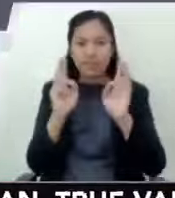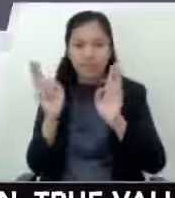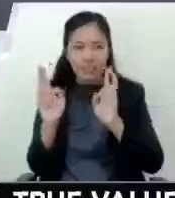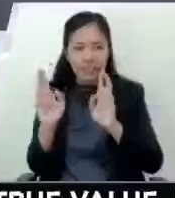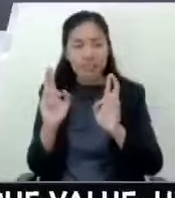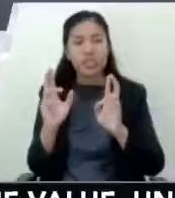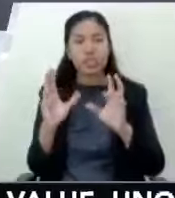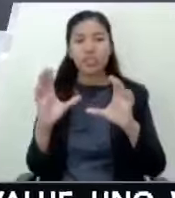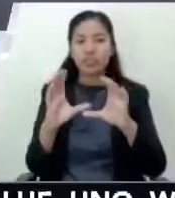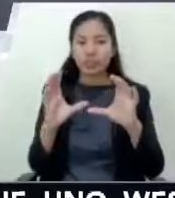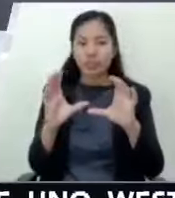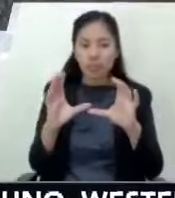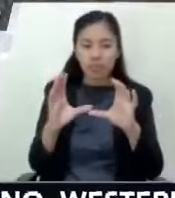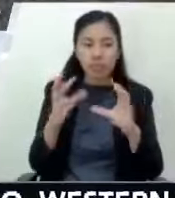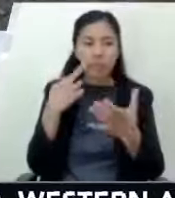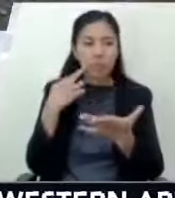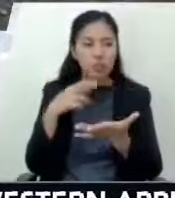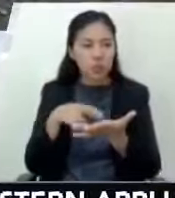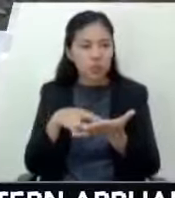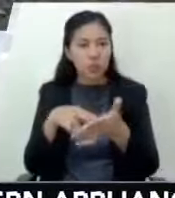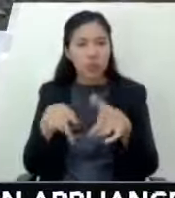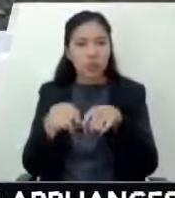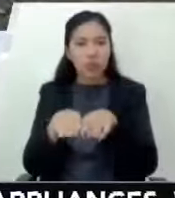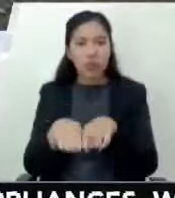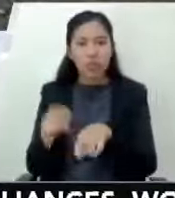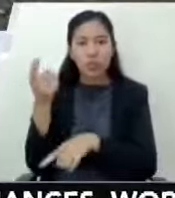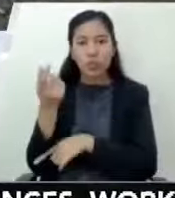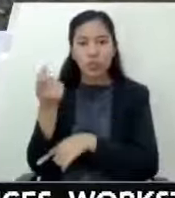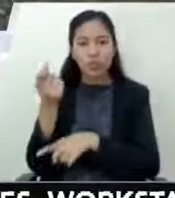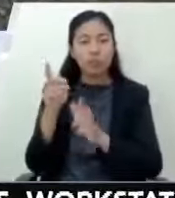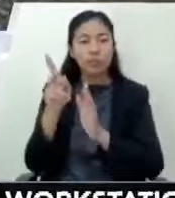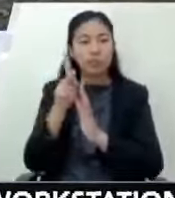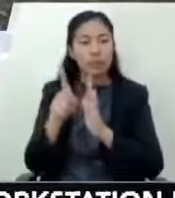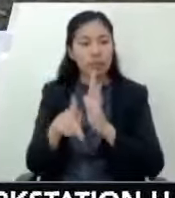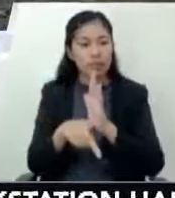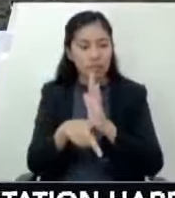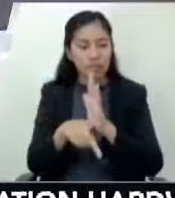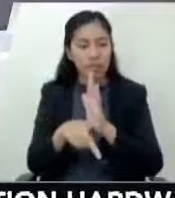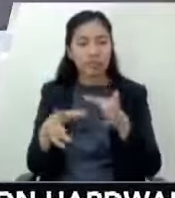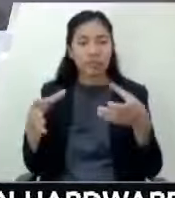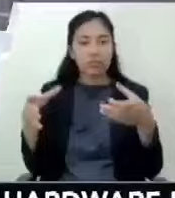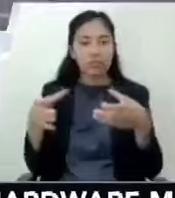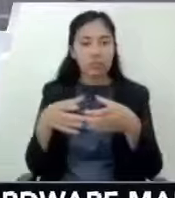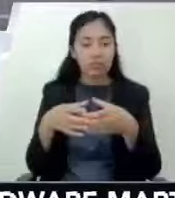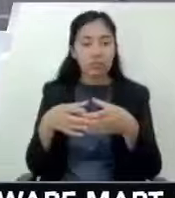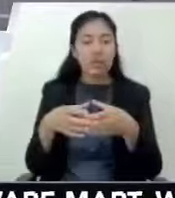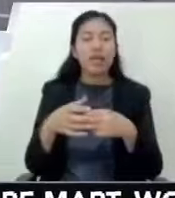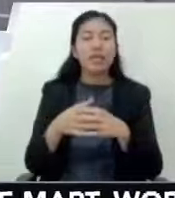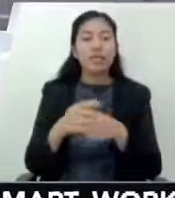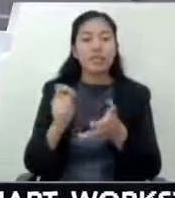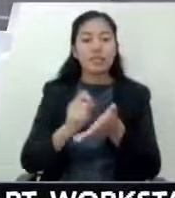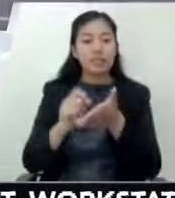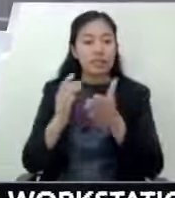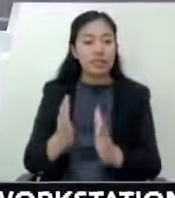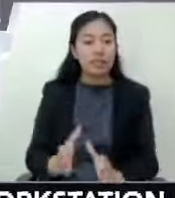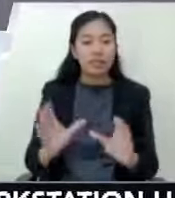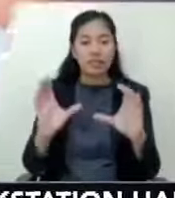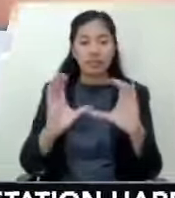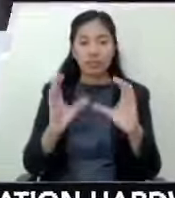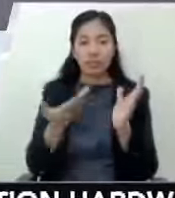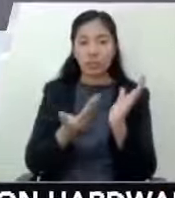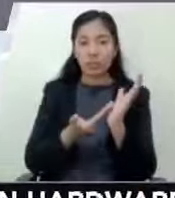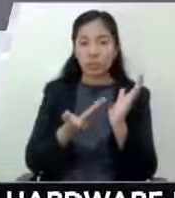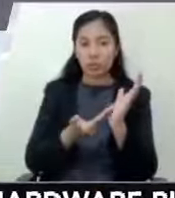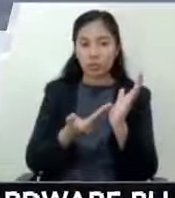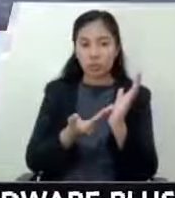personal passenger accident insurance policy, at board resolution o secretary certificate na patunay ng juridical